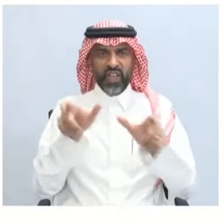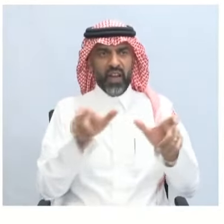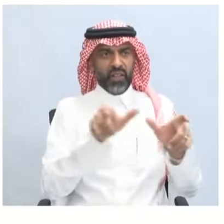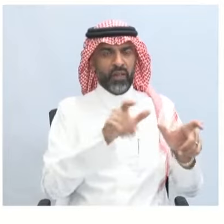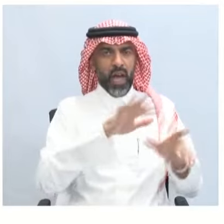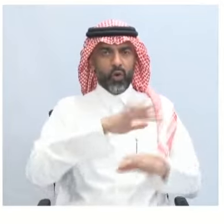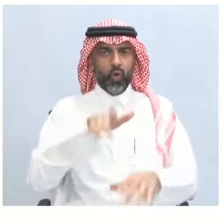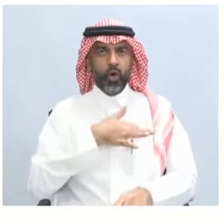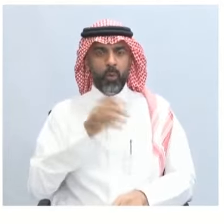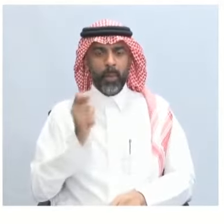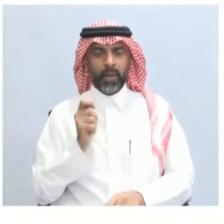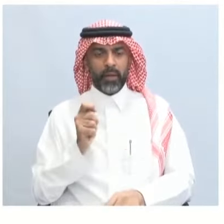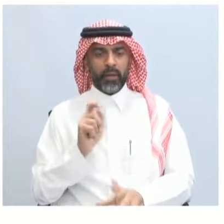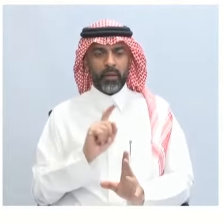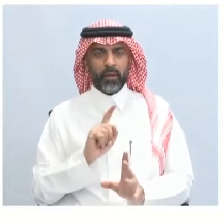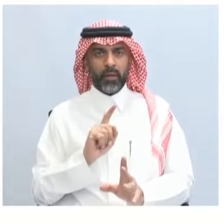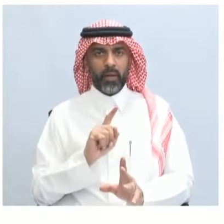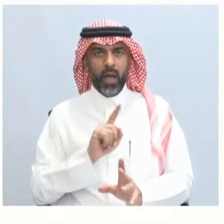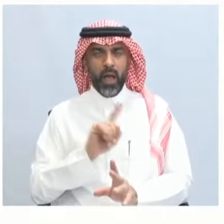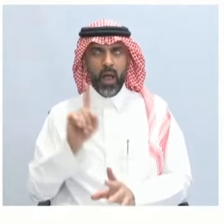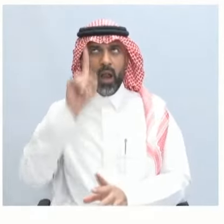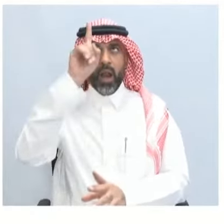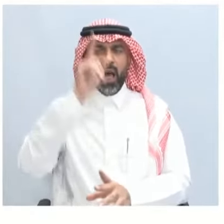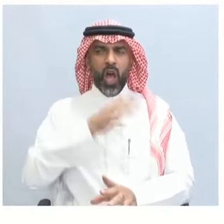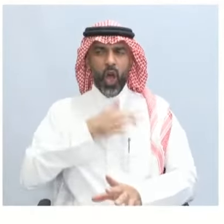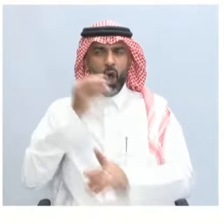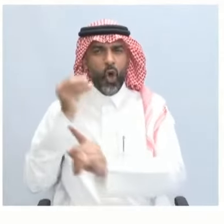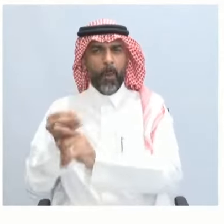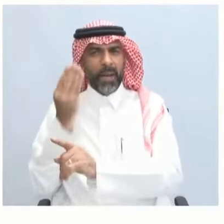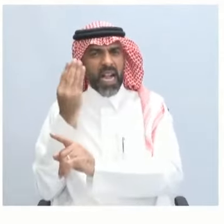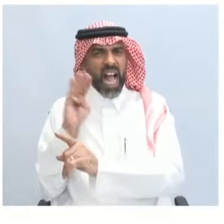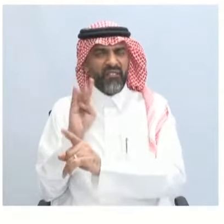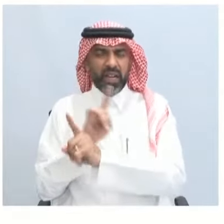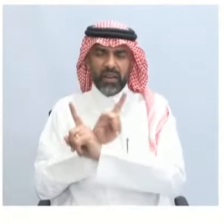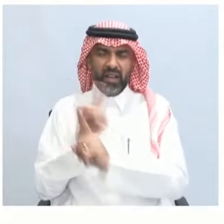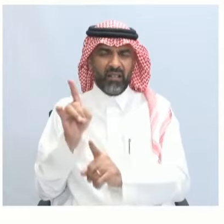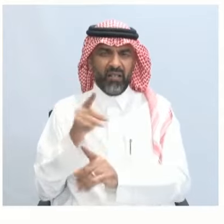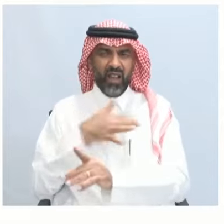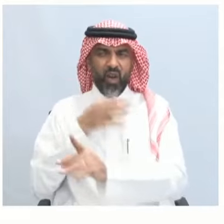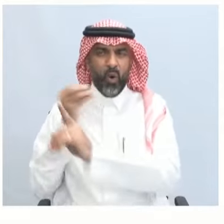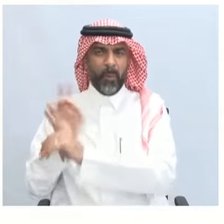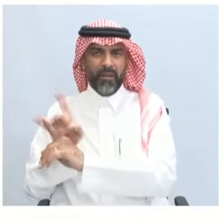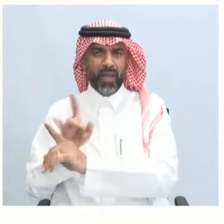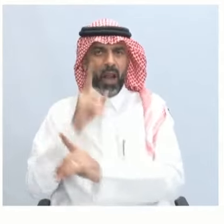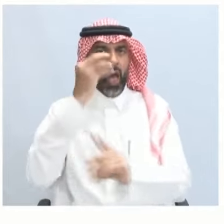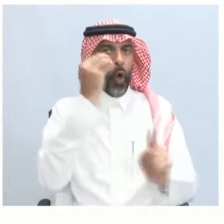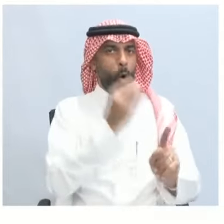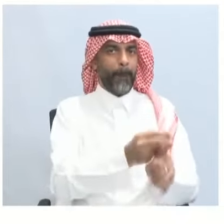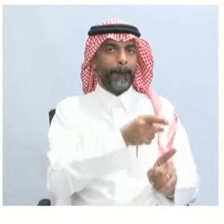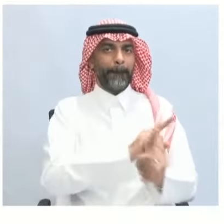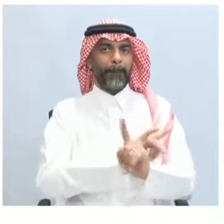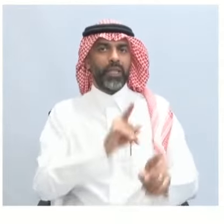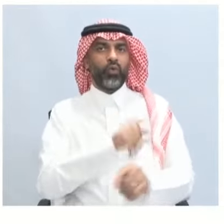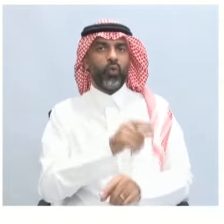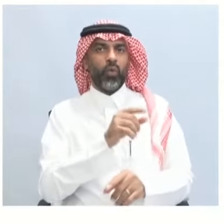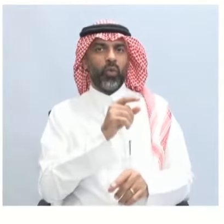يحب كل خوان كفور فنقول اول تلك النتائج دفاع الله عن عن اهل التوحيد دفاع الله عن اهل